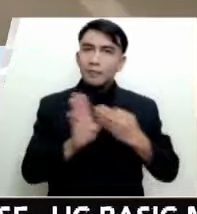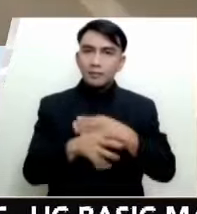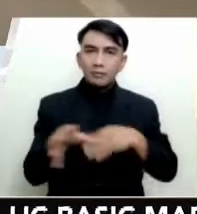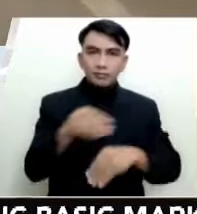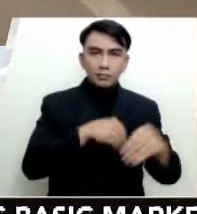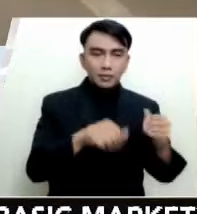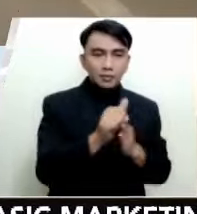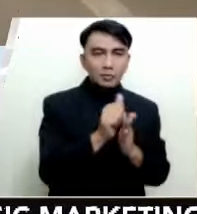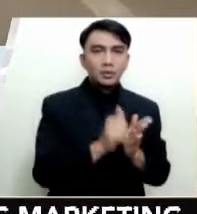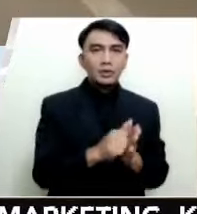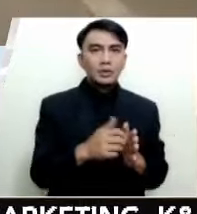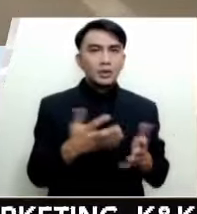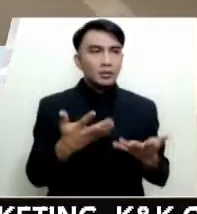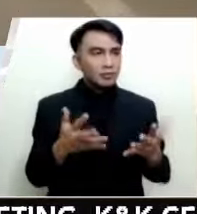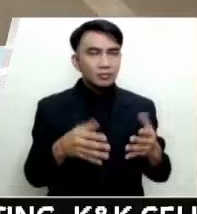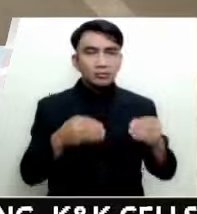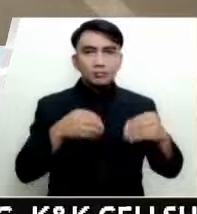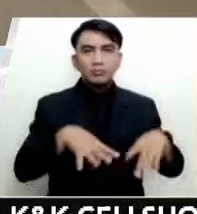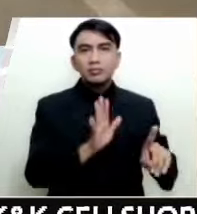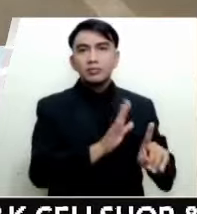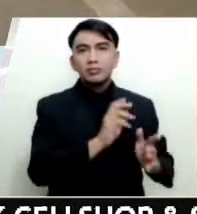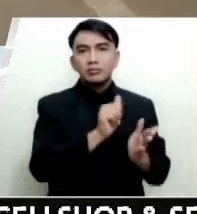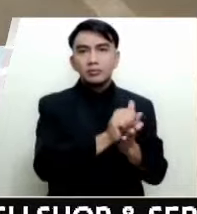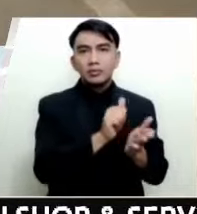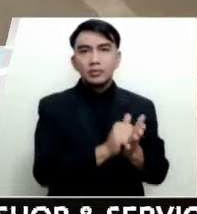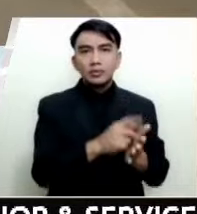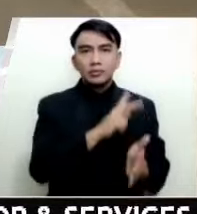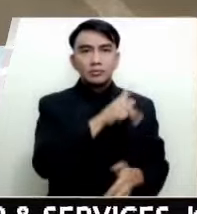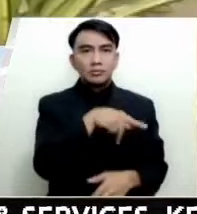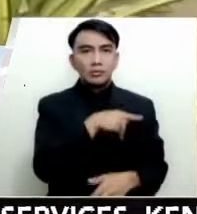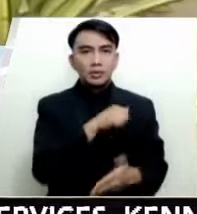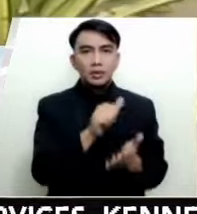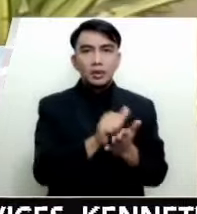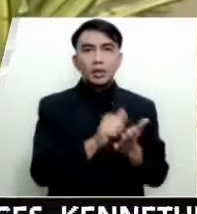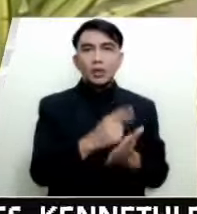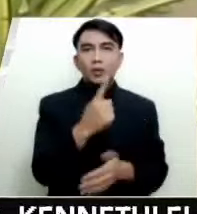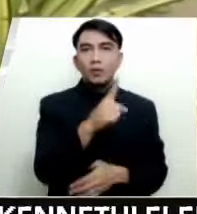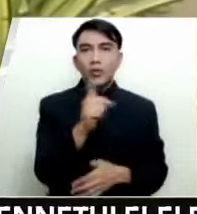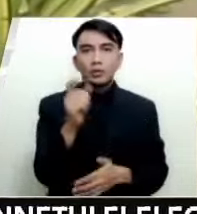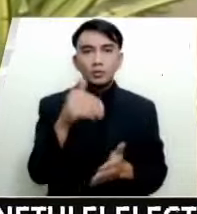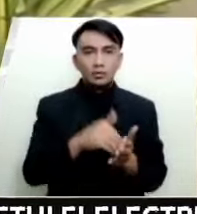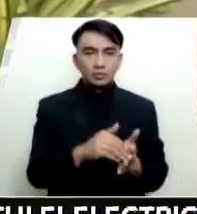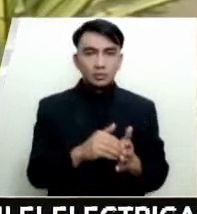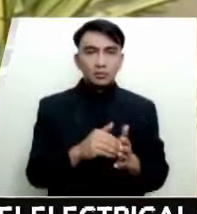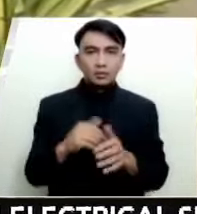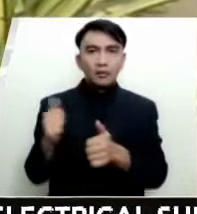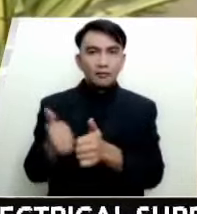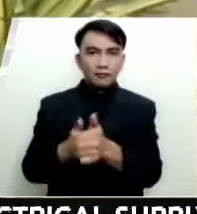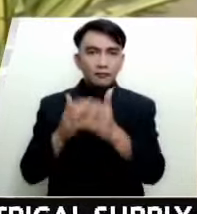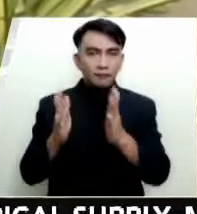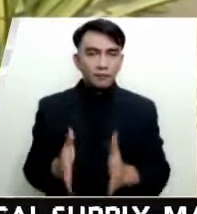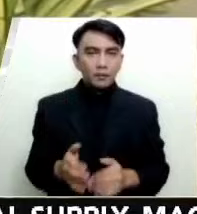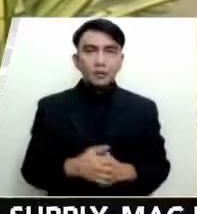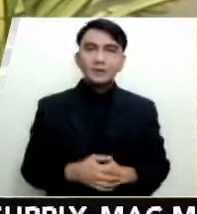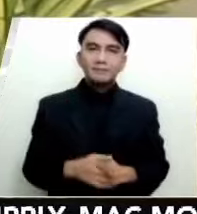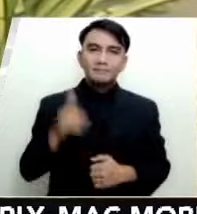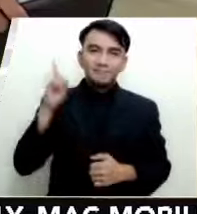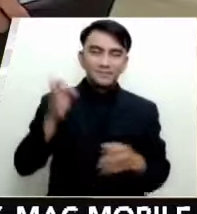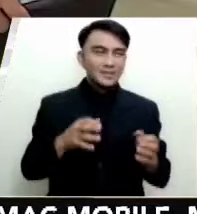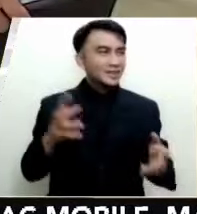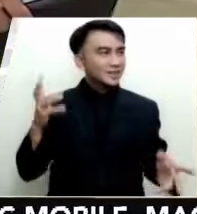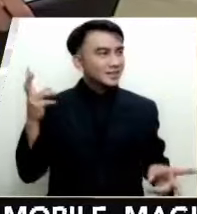na konektado sa personal account na may mahigit 100,000 followers. Start na naman, all from scratch, ang hirap.